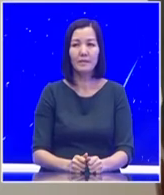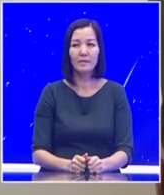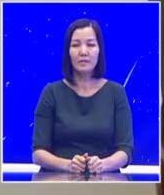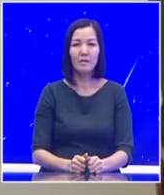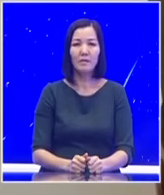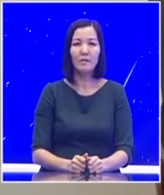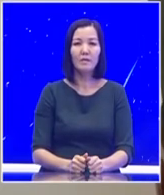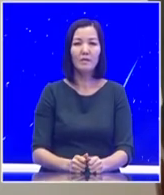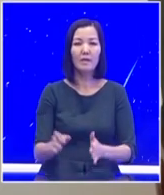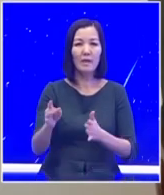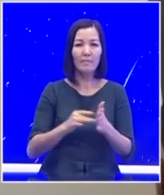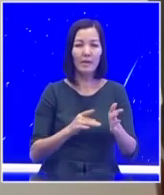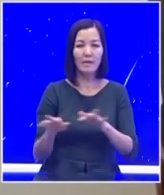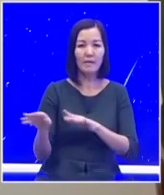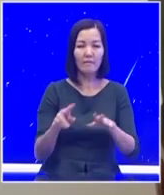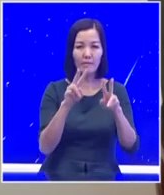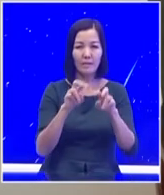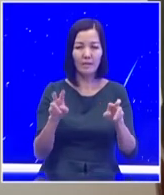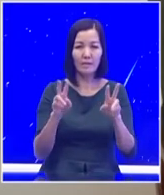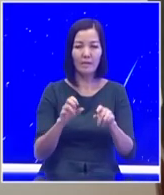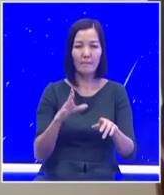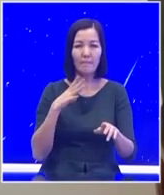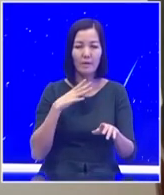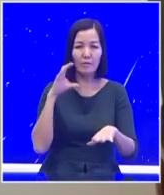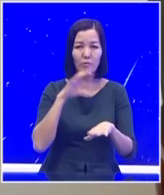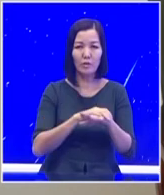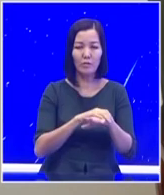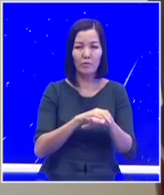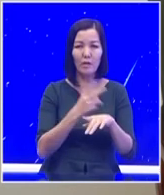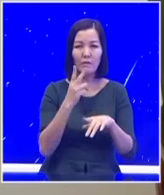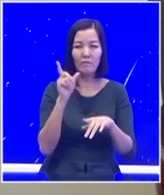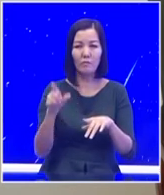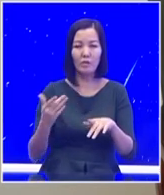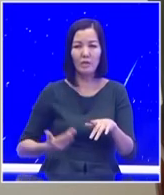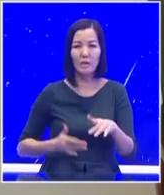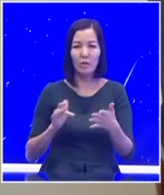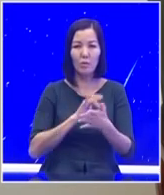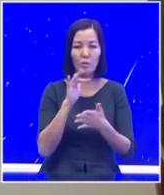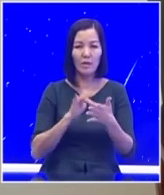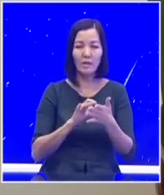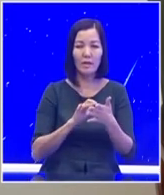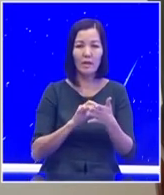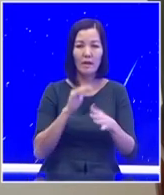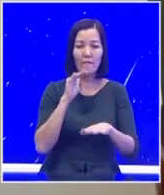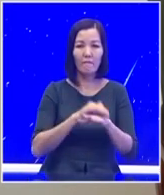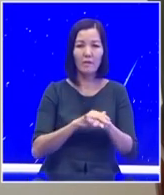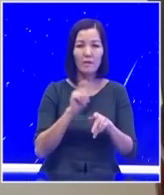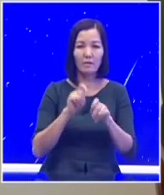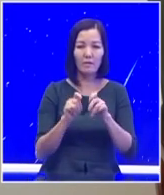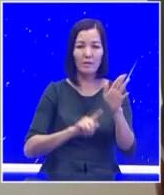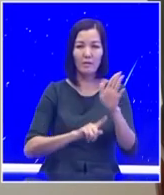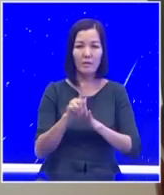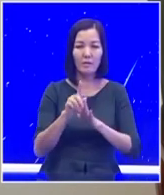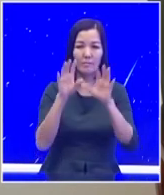В ходе оперативно-расследовательных мероприятий были установлены и задержаны двое жителей города. По данному факту возбуждено уголовное дело по